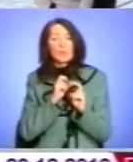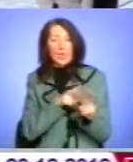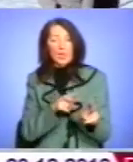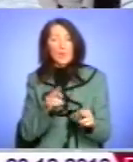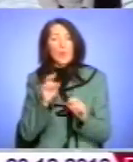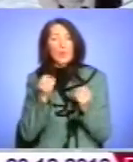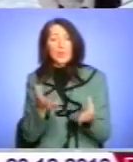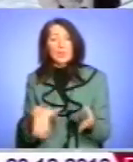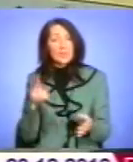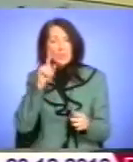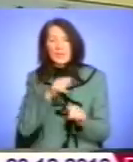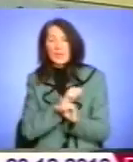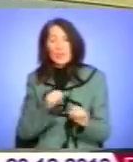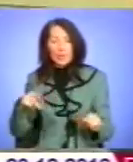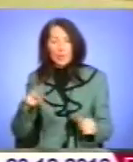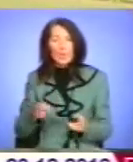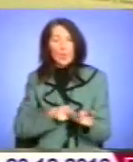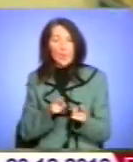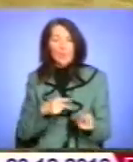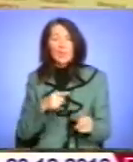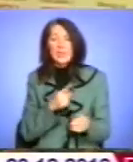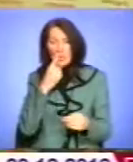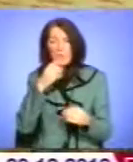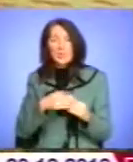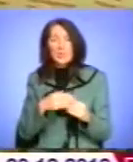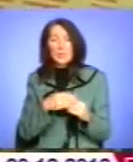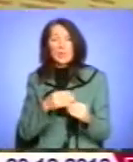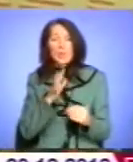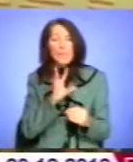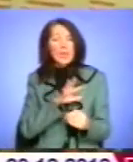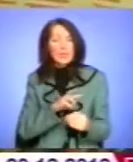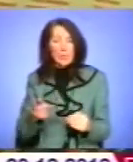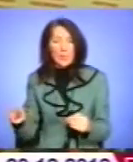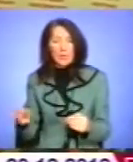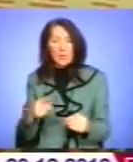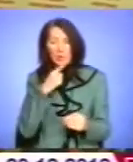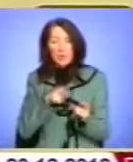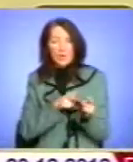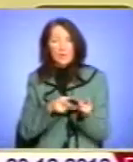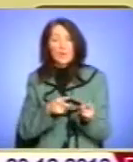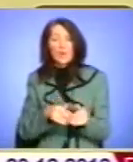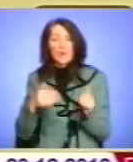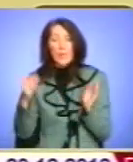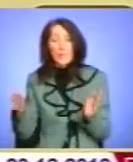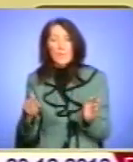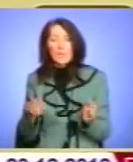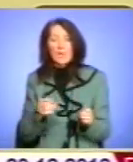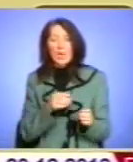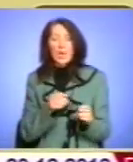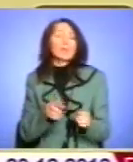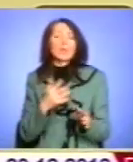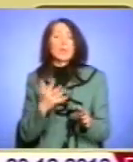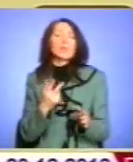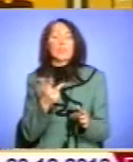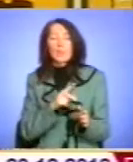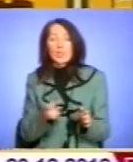Не можна ходити по коліях та наближатися до них ближче 5 метрів. На вокзалах безпечна відстань від колії 0,5 метра. Не можна заходити за червону